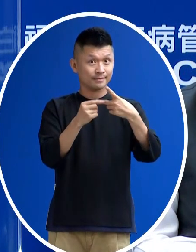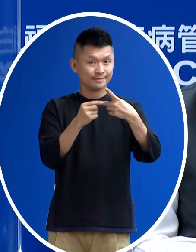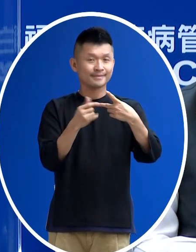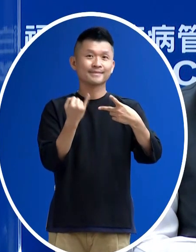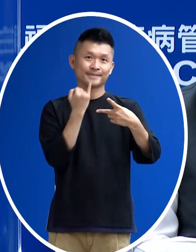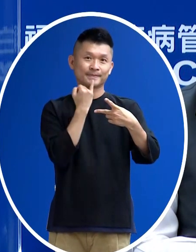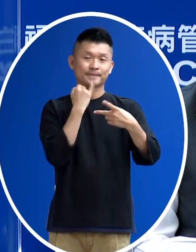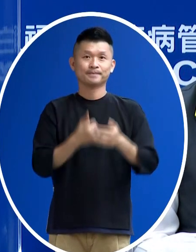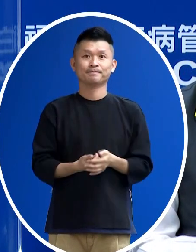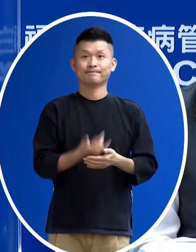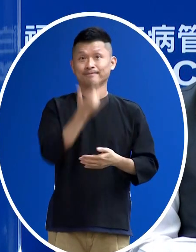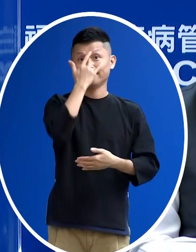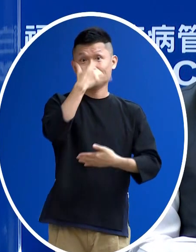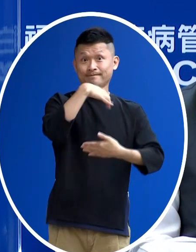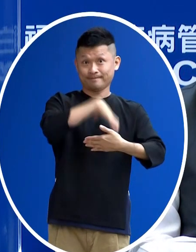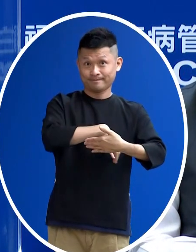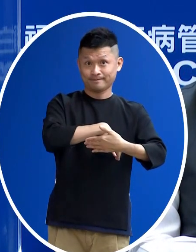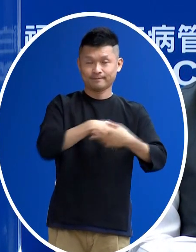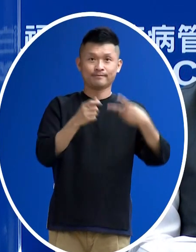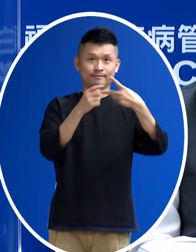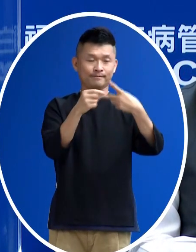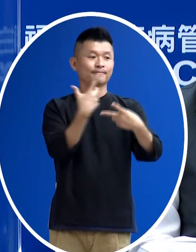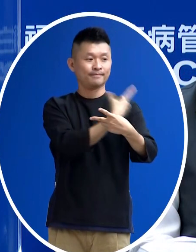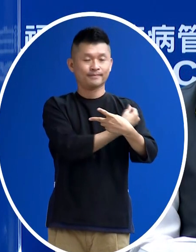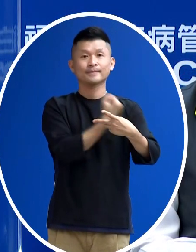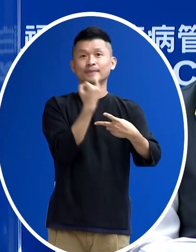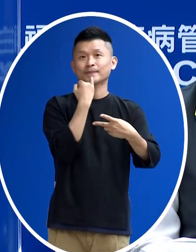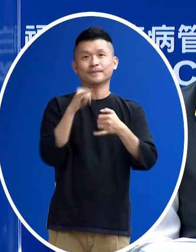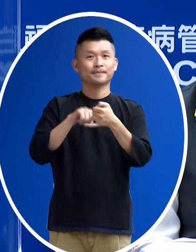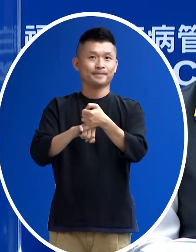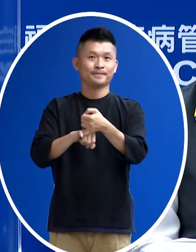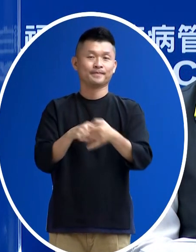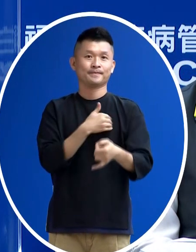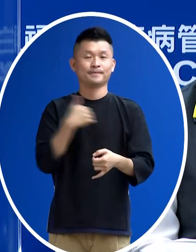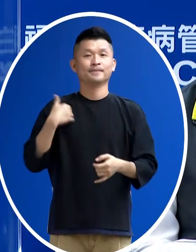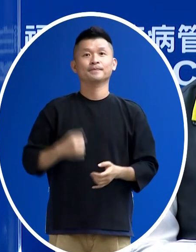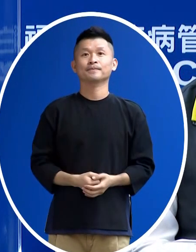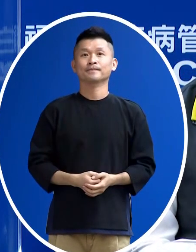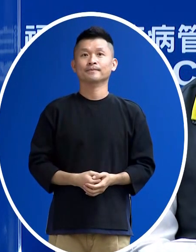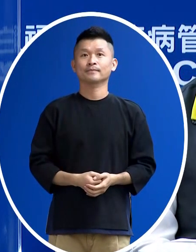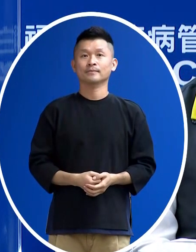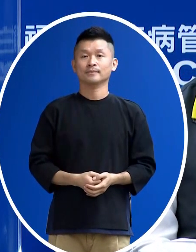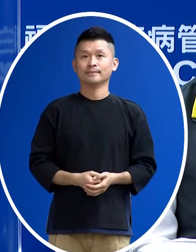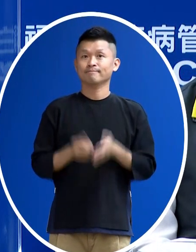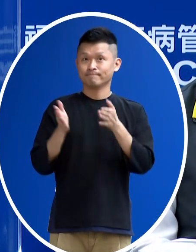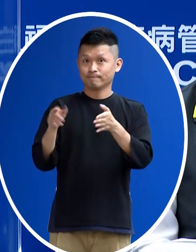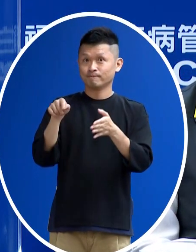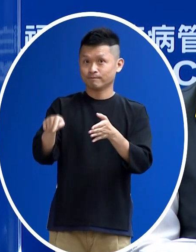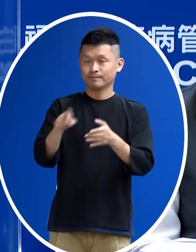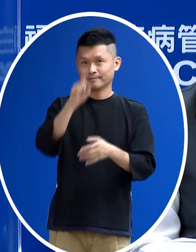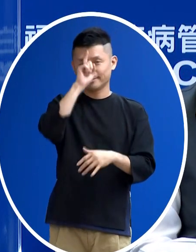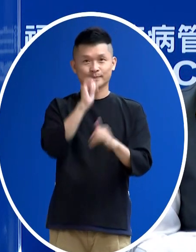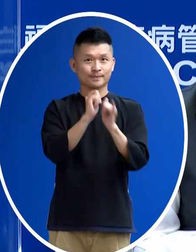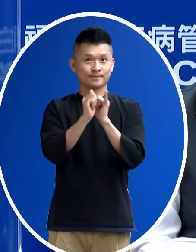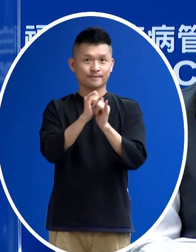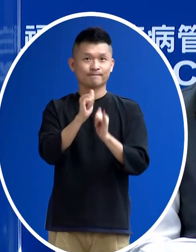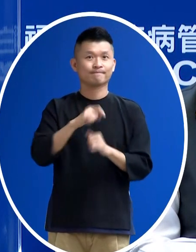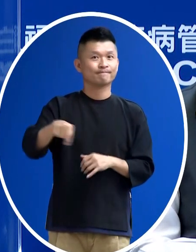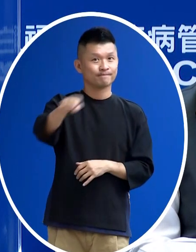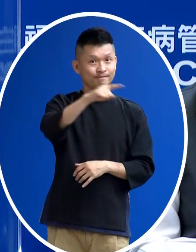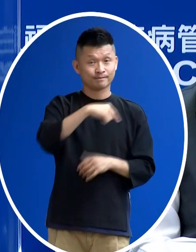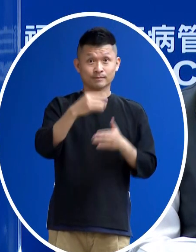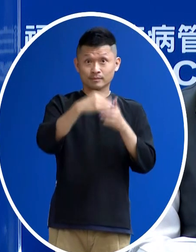然后莫德纳的也来接种第二剂的部分那这部分的话，还希望我们民众还能够符合资